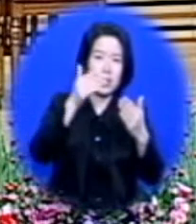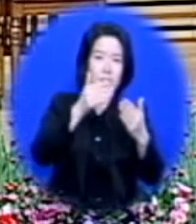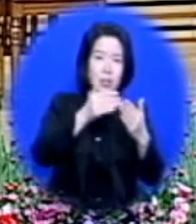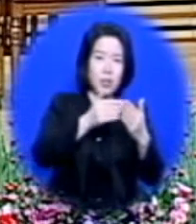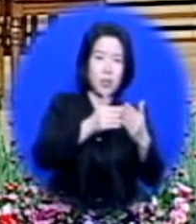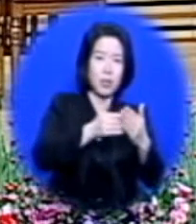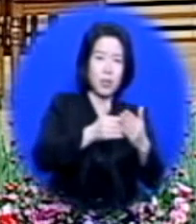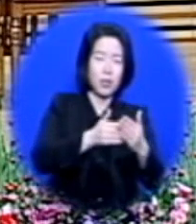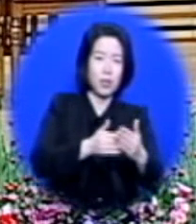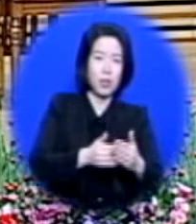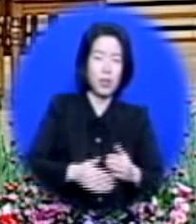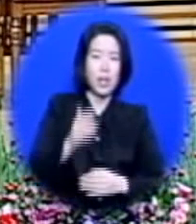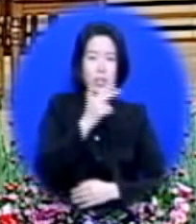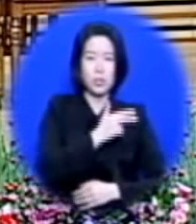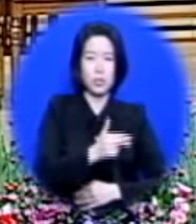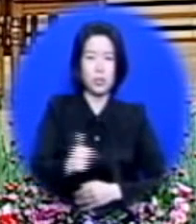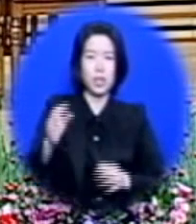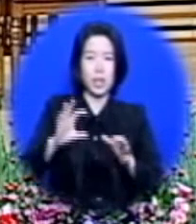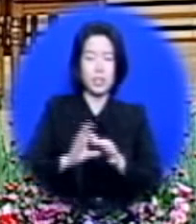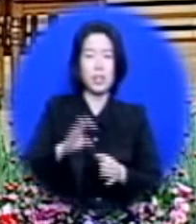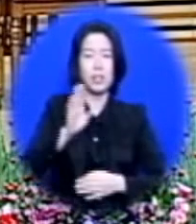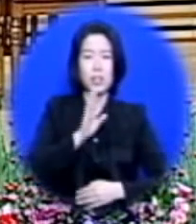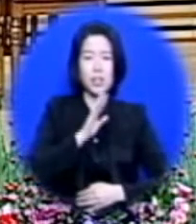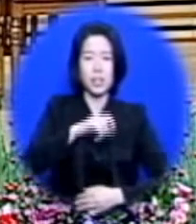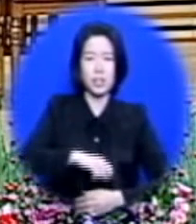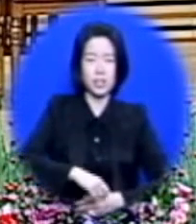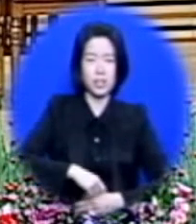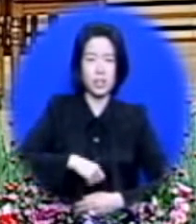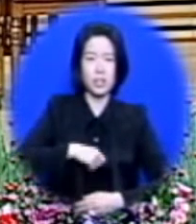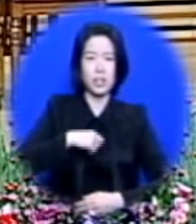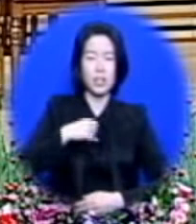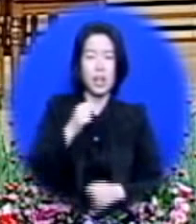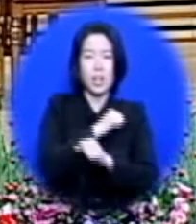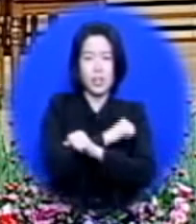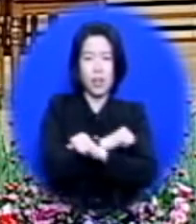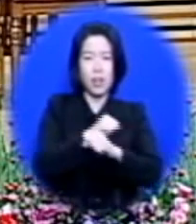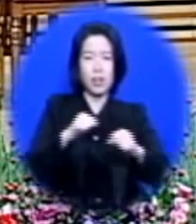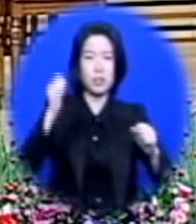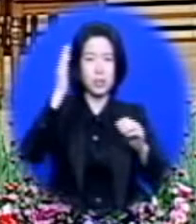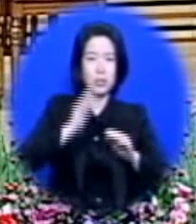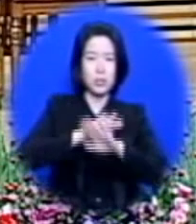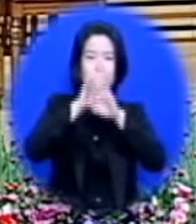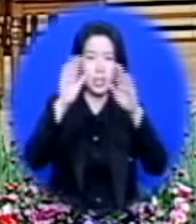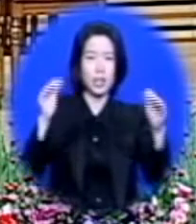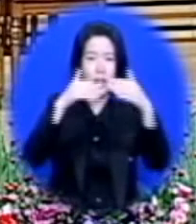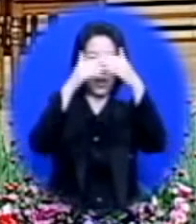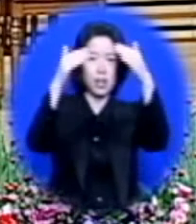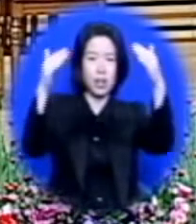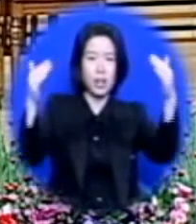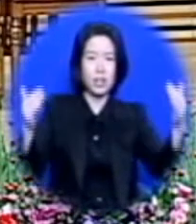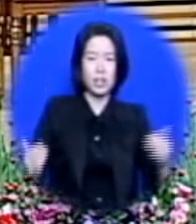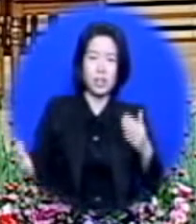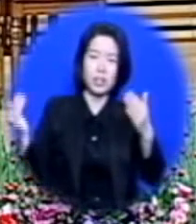미치고 어 수에 여인이 되는 넓은 공차 게